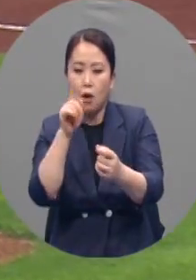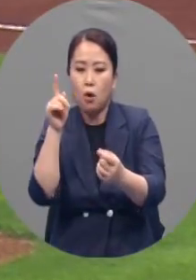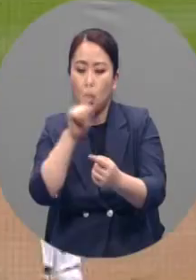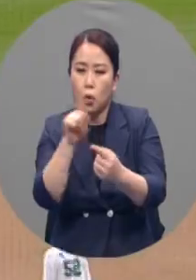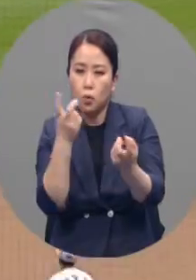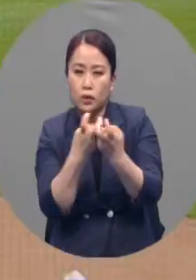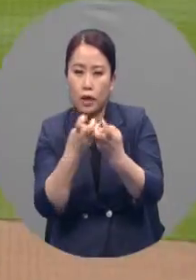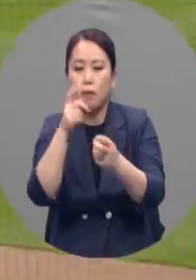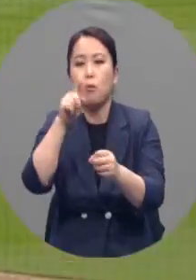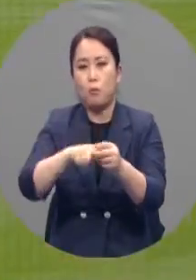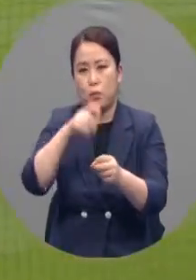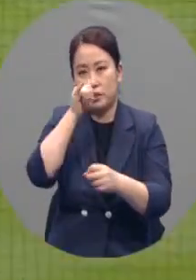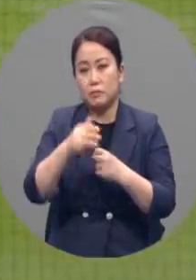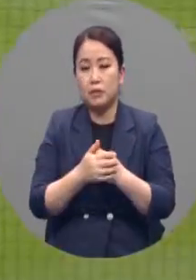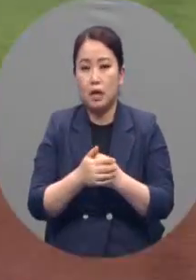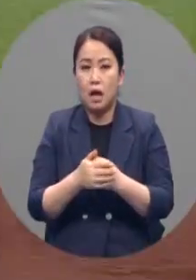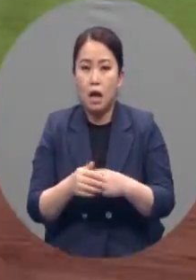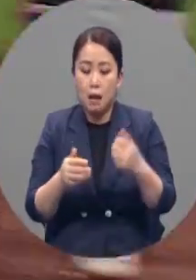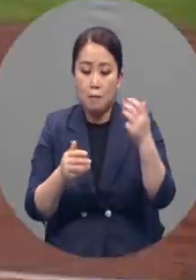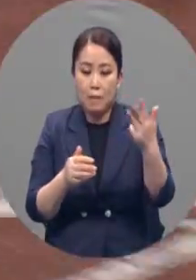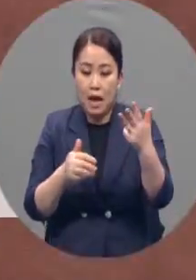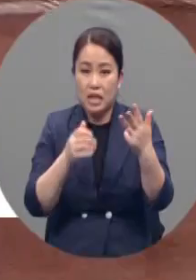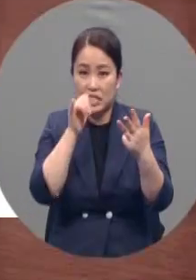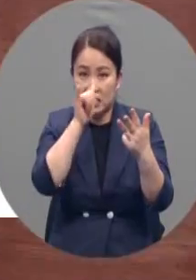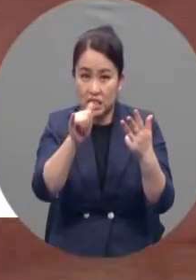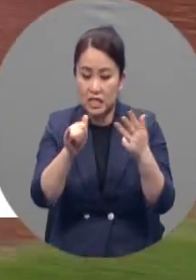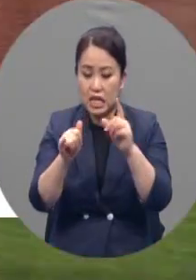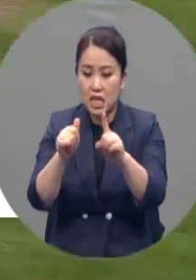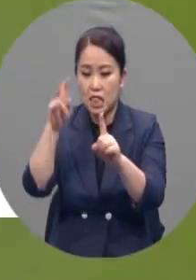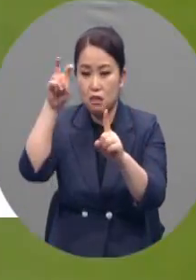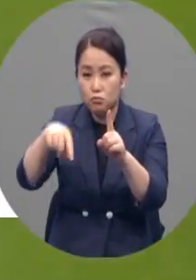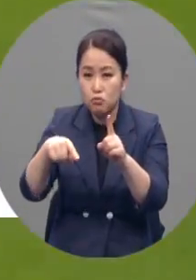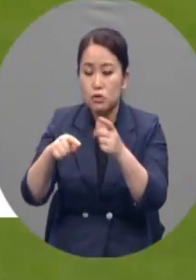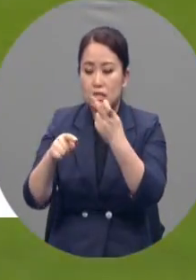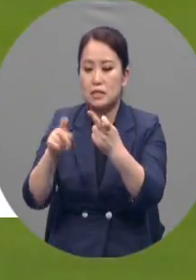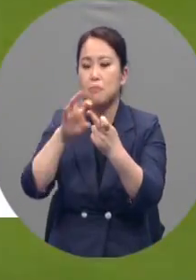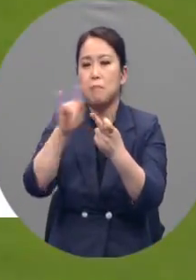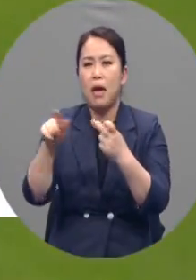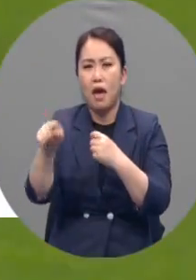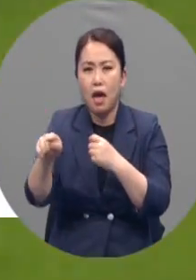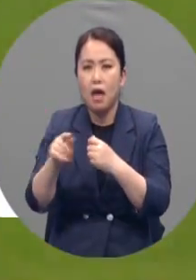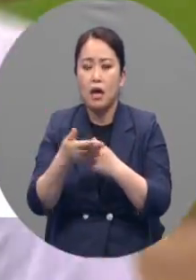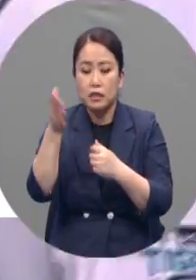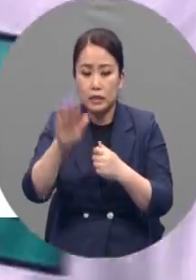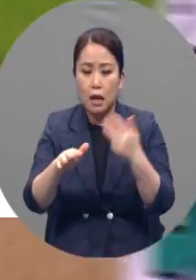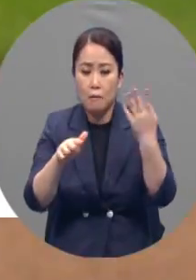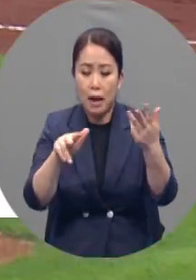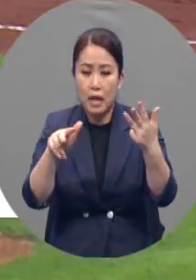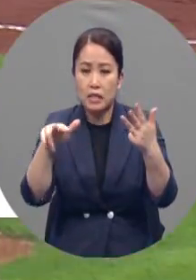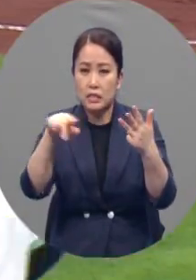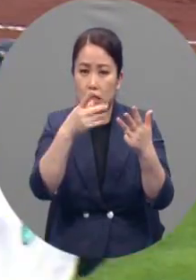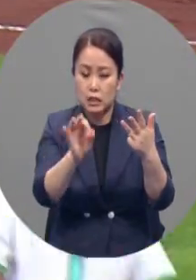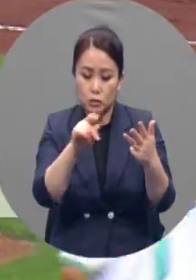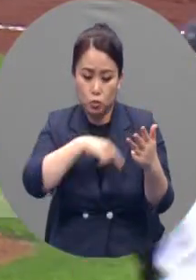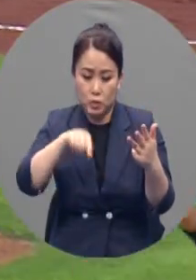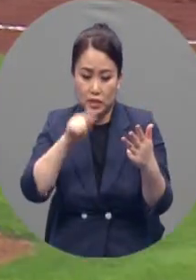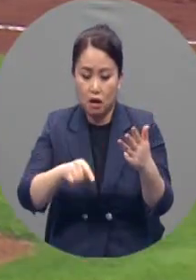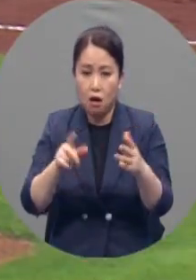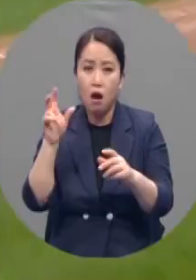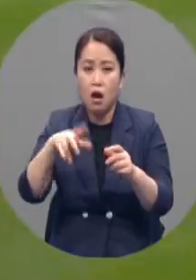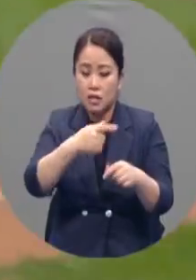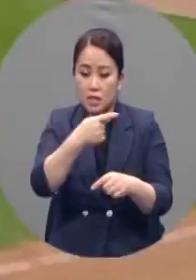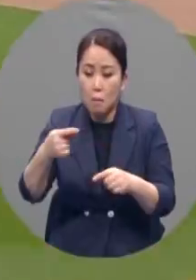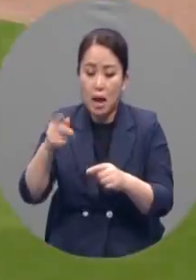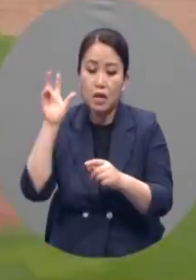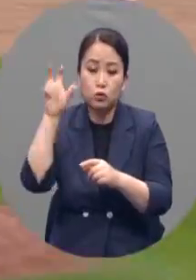롯데 성적은 8승 1무 12패. 그나마 8승 가운데 선발 투수 승리는 4승에 불과합니다.